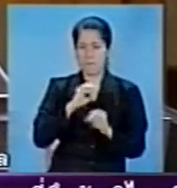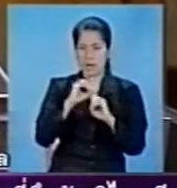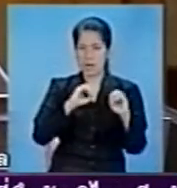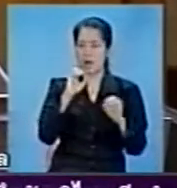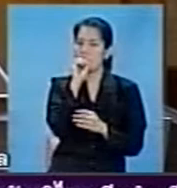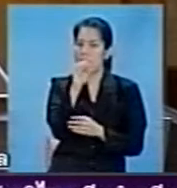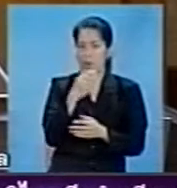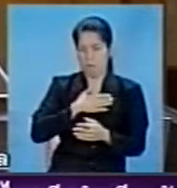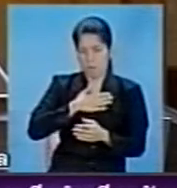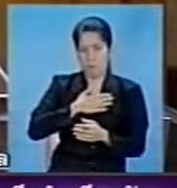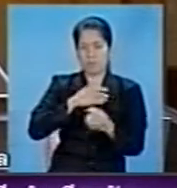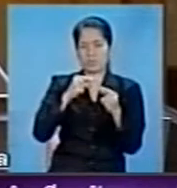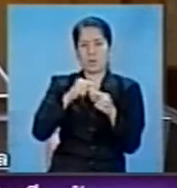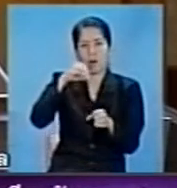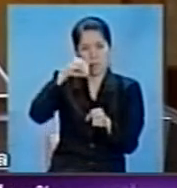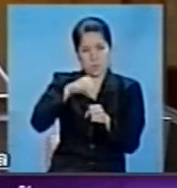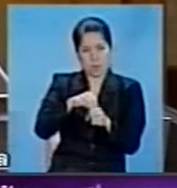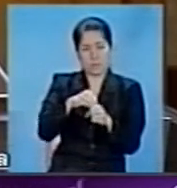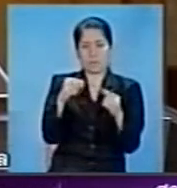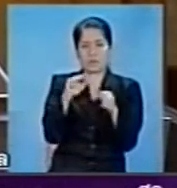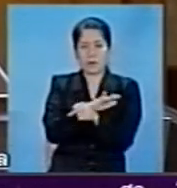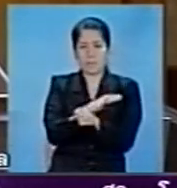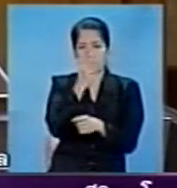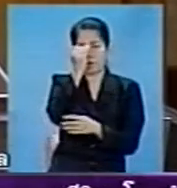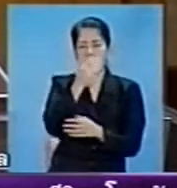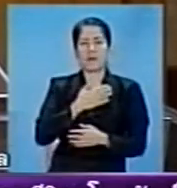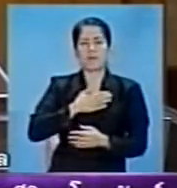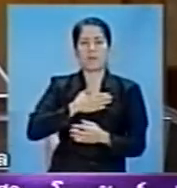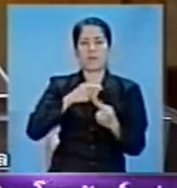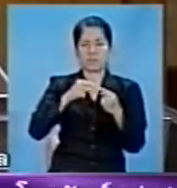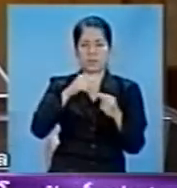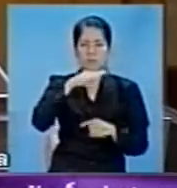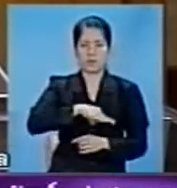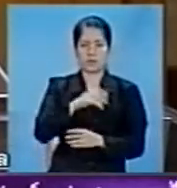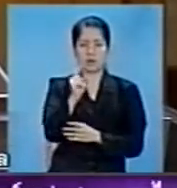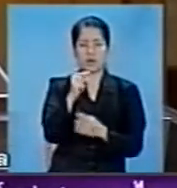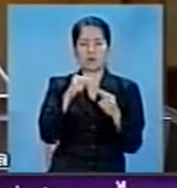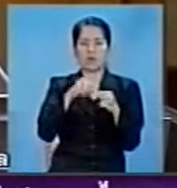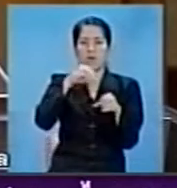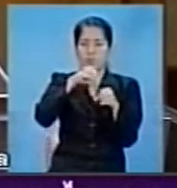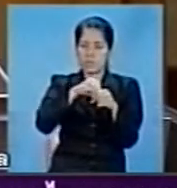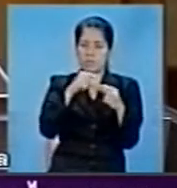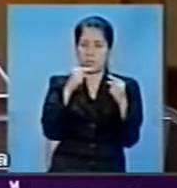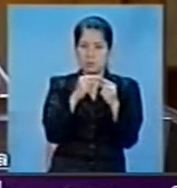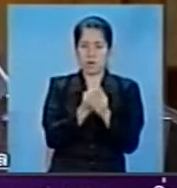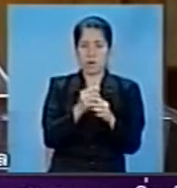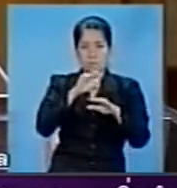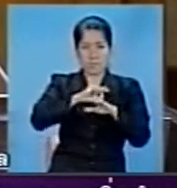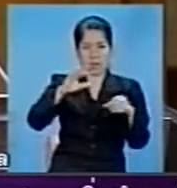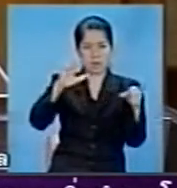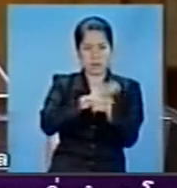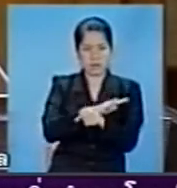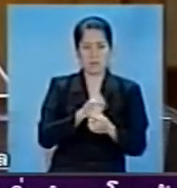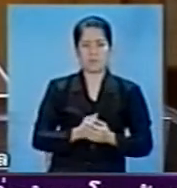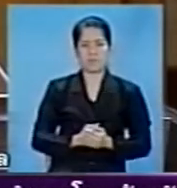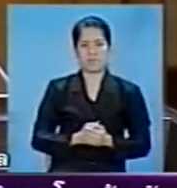ระเพราะผมถือว่าการดำรงตำแหน่งครบวาระเนี่ยมันไม่สำคัญเท่ากับการมีทางออกที่เหมา